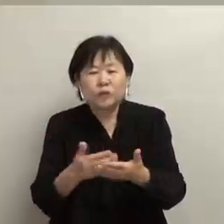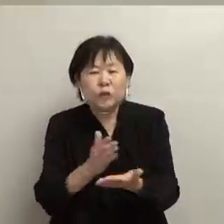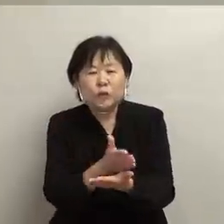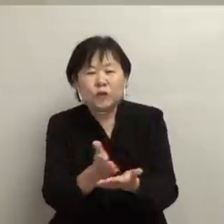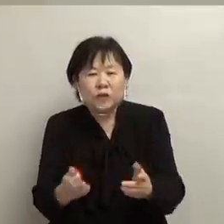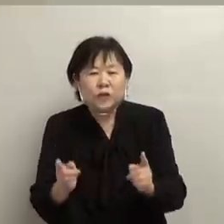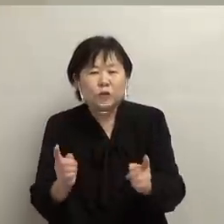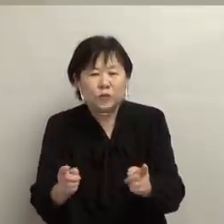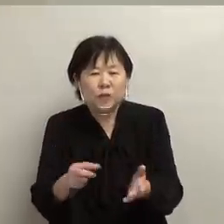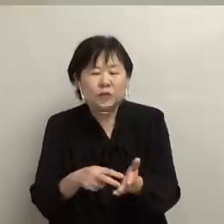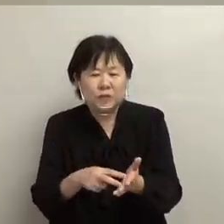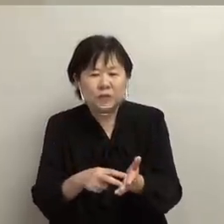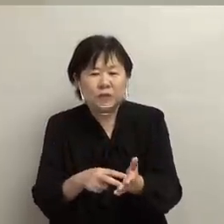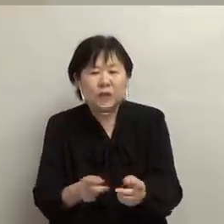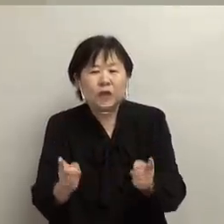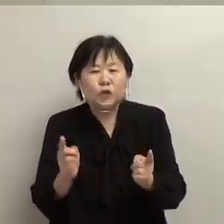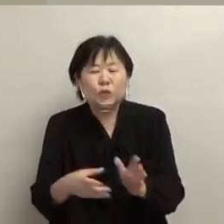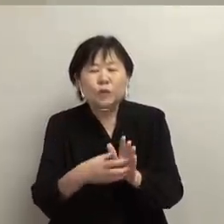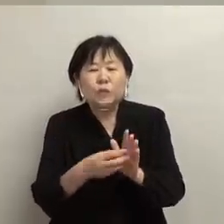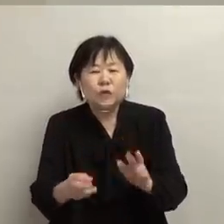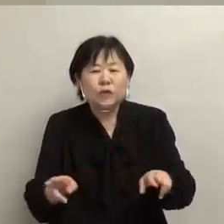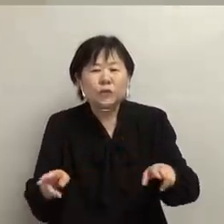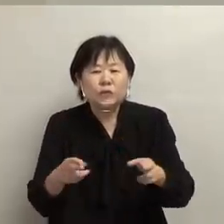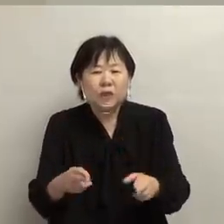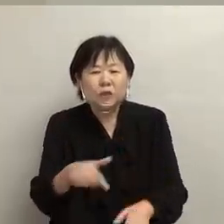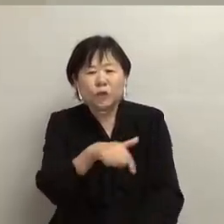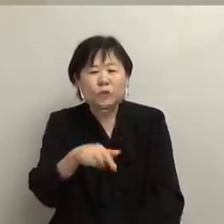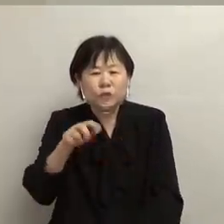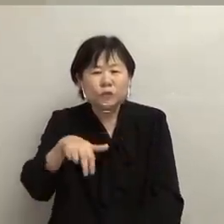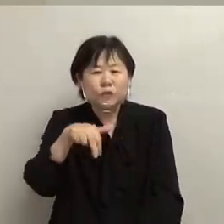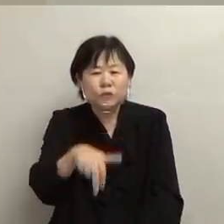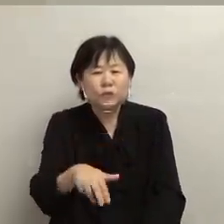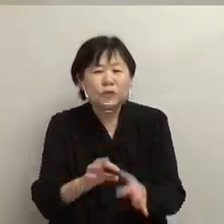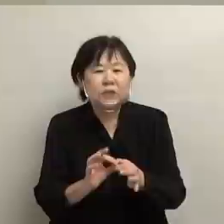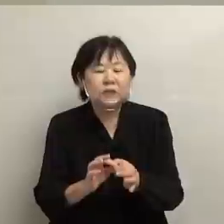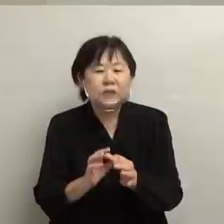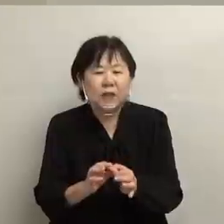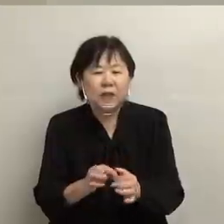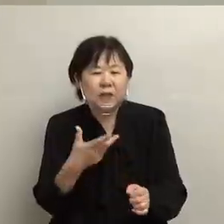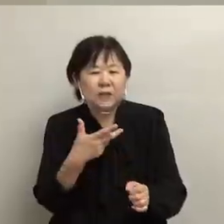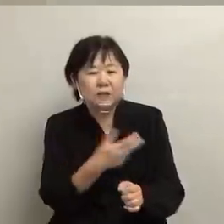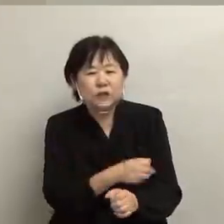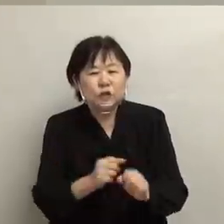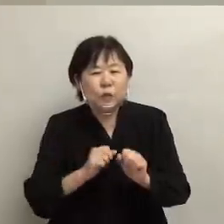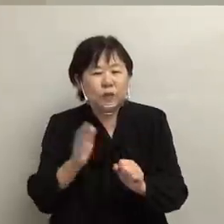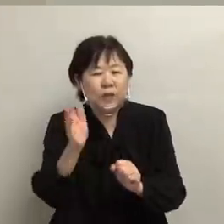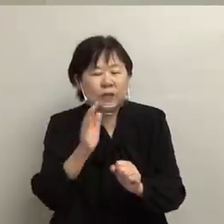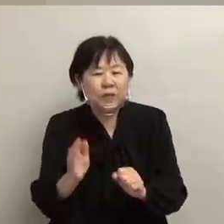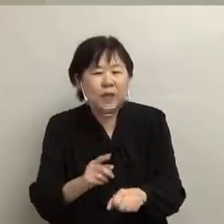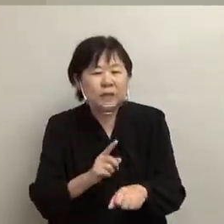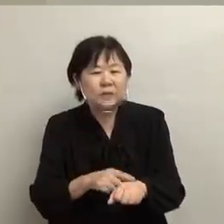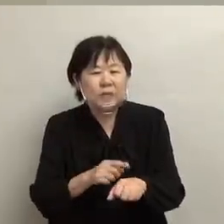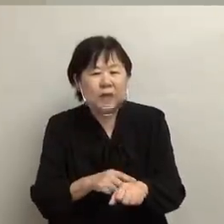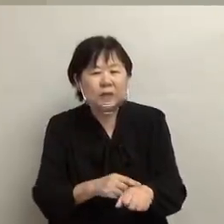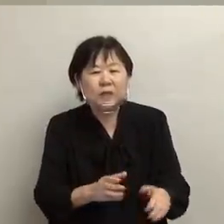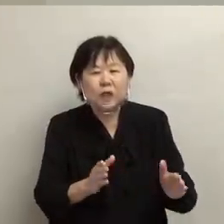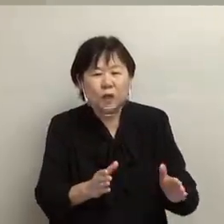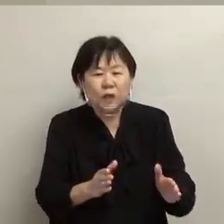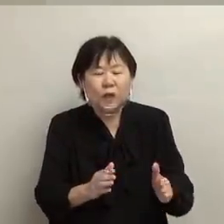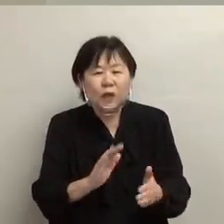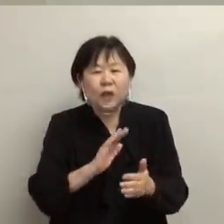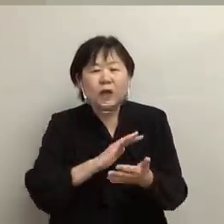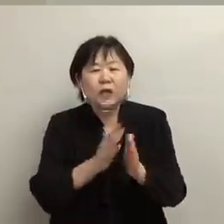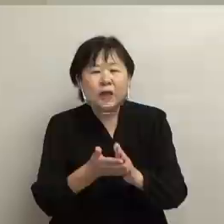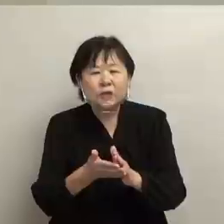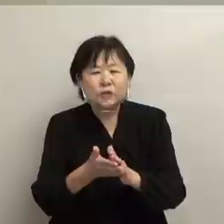する群馬モデルの専用ブースこれについてですね接種を行っていない時間帯等を県チョクや